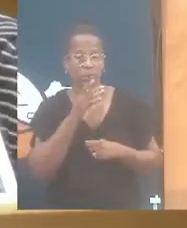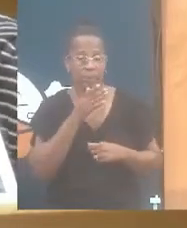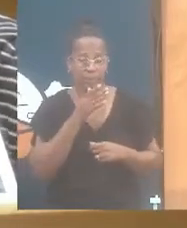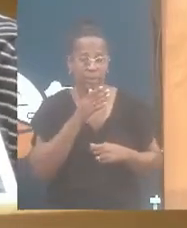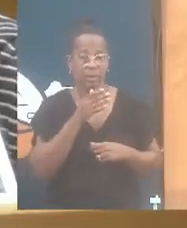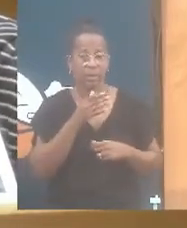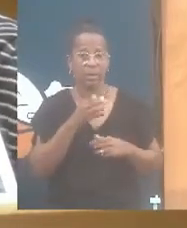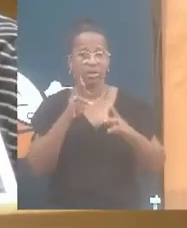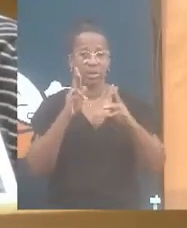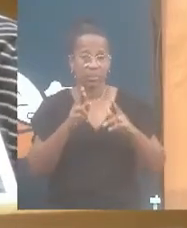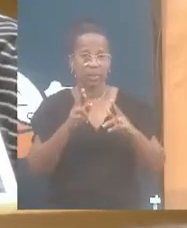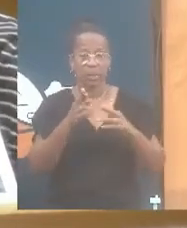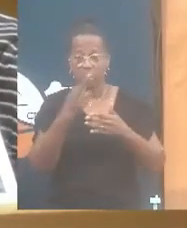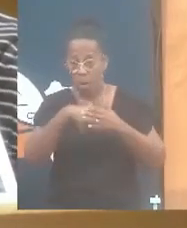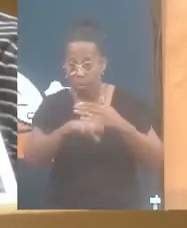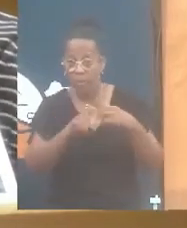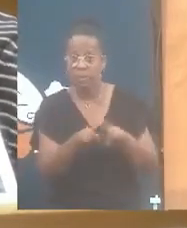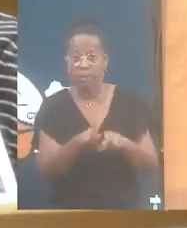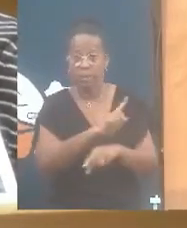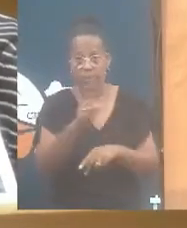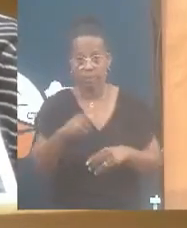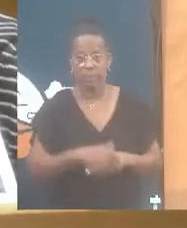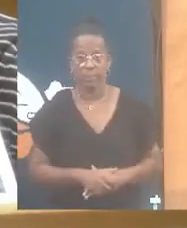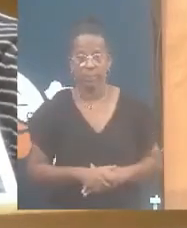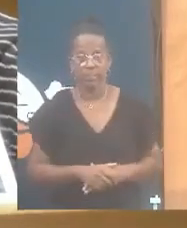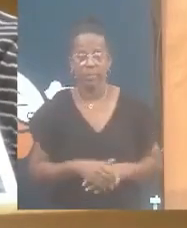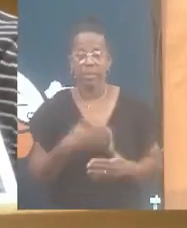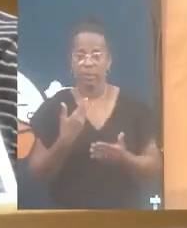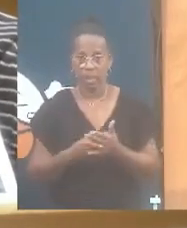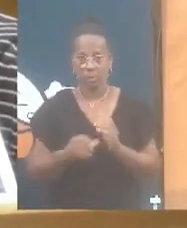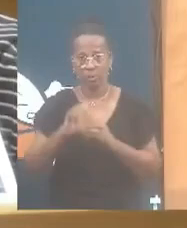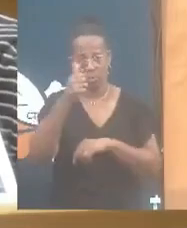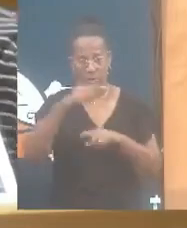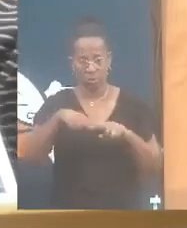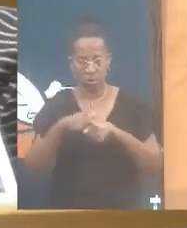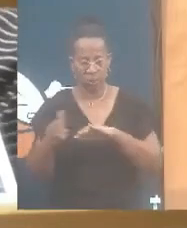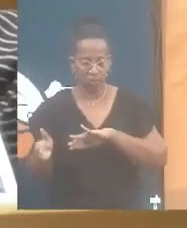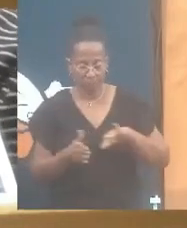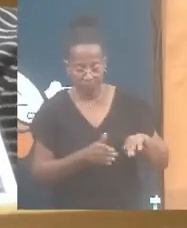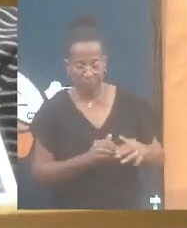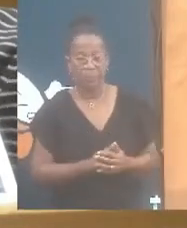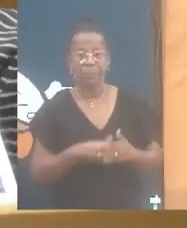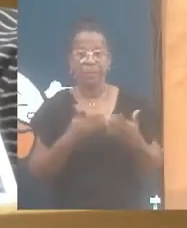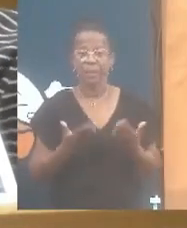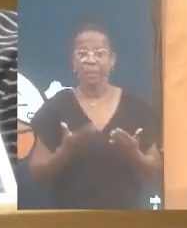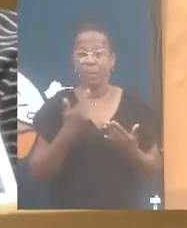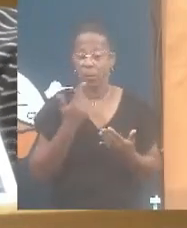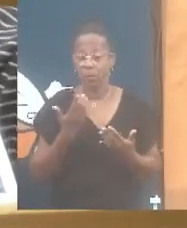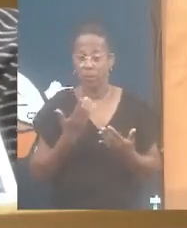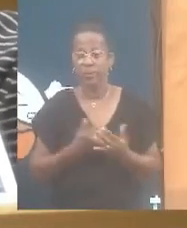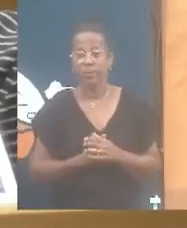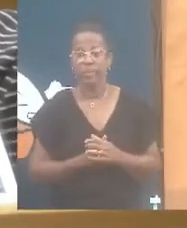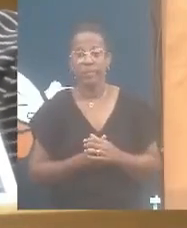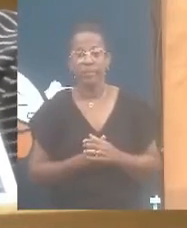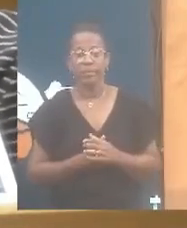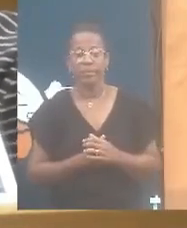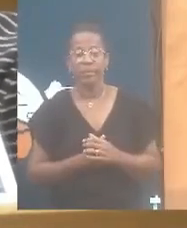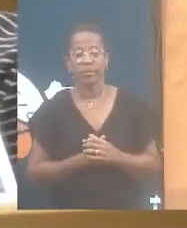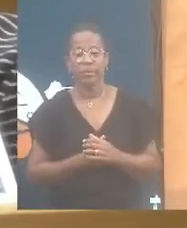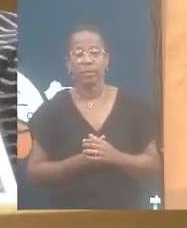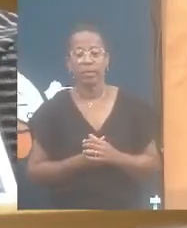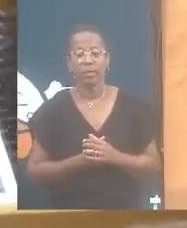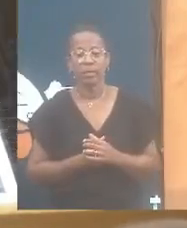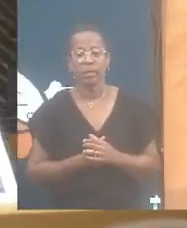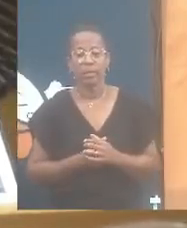reproduise. Ça, c'est la première chose. Maintenant, c'est vrai, la fonction qui était donnée